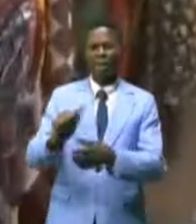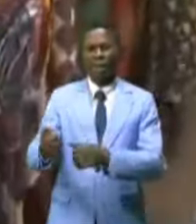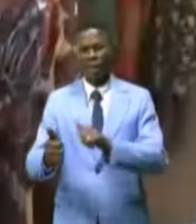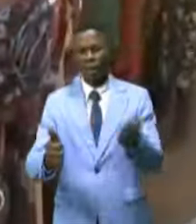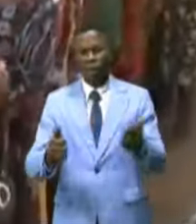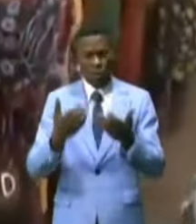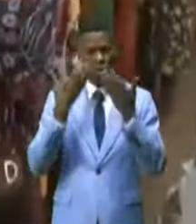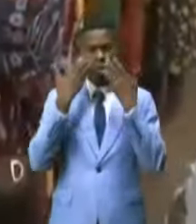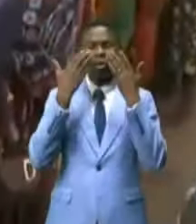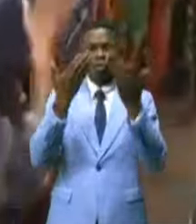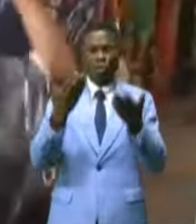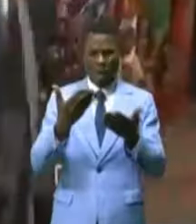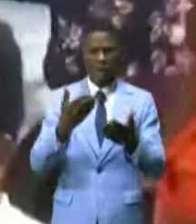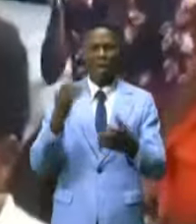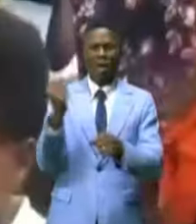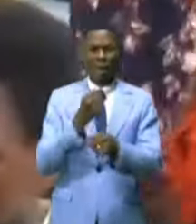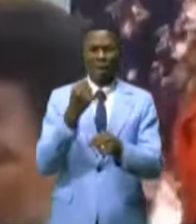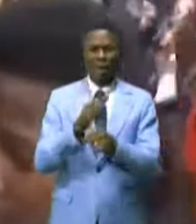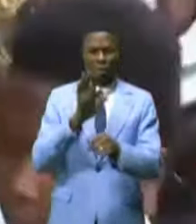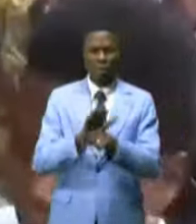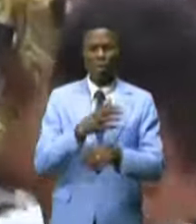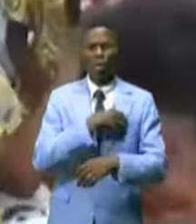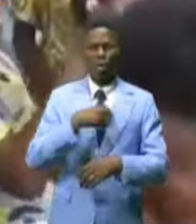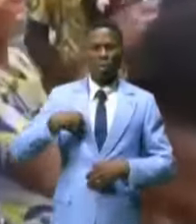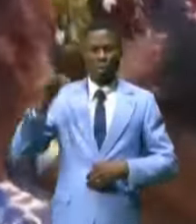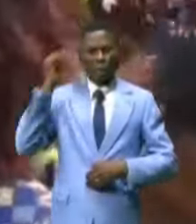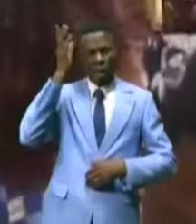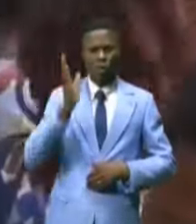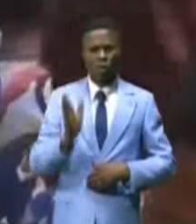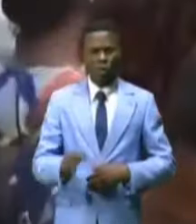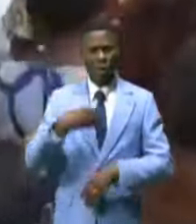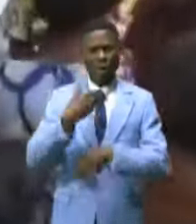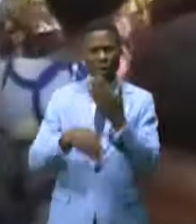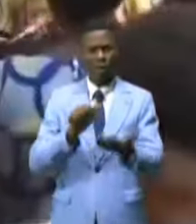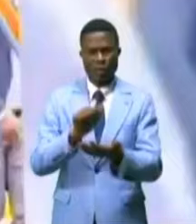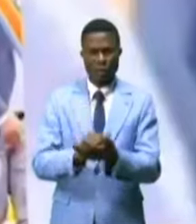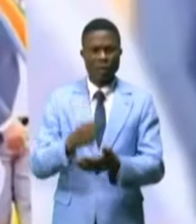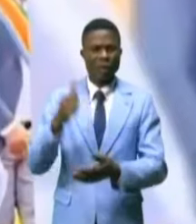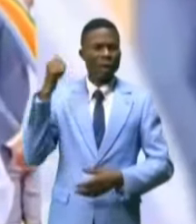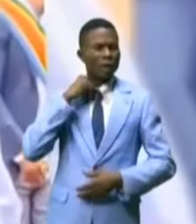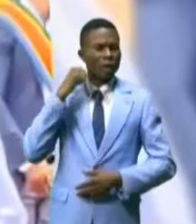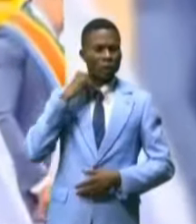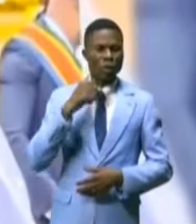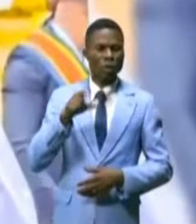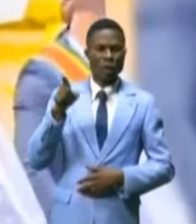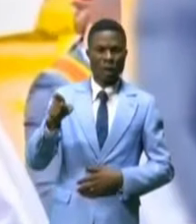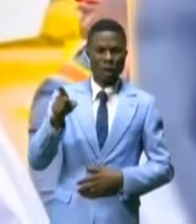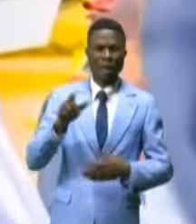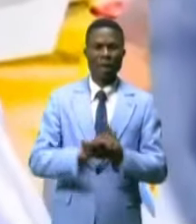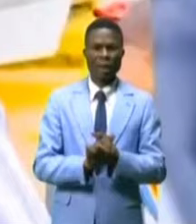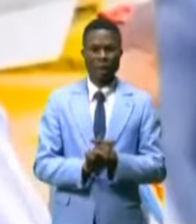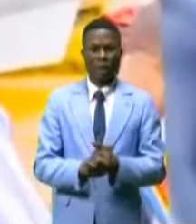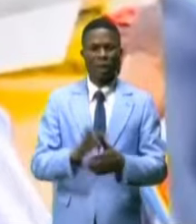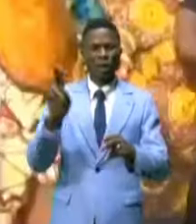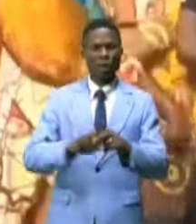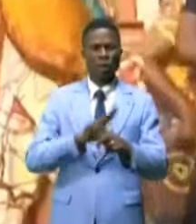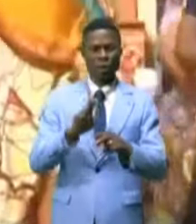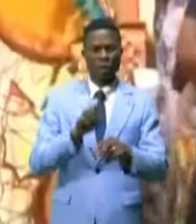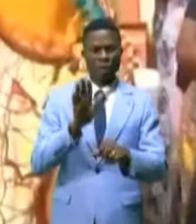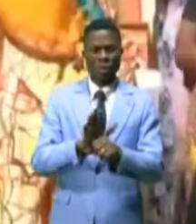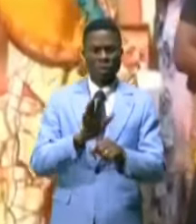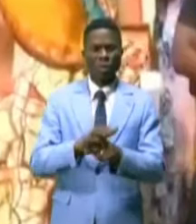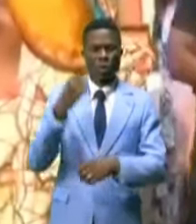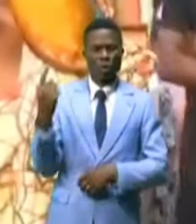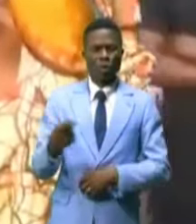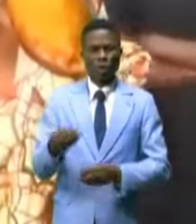devise sur laquelle est battu le club Bundwe. Un principe que Dr Isabelle Yumba Kalinga Mushimbi utilise à bon escient